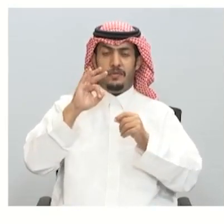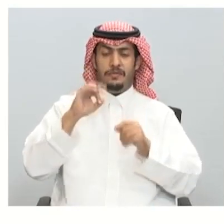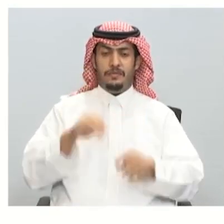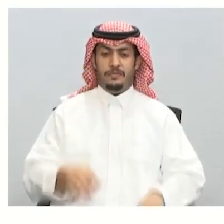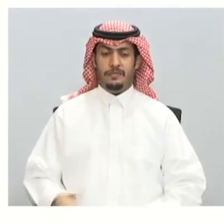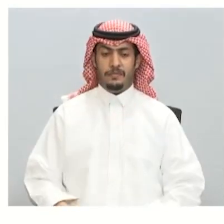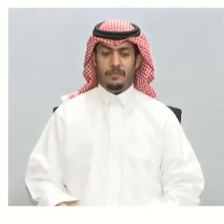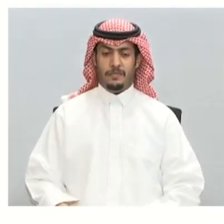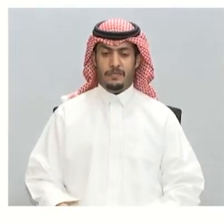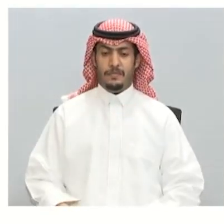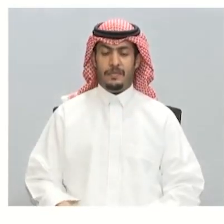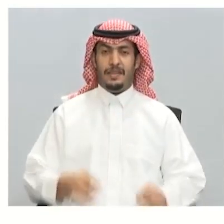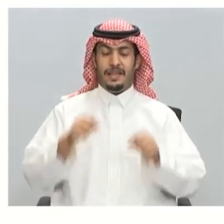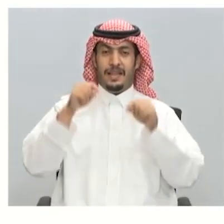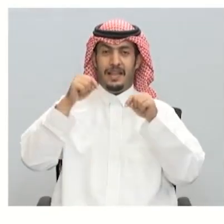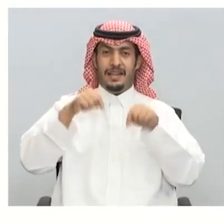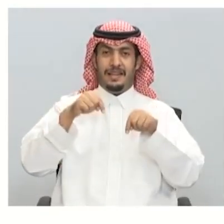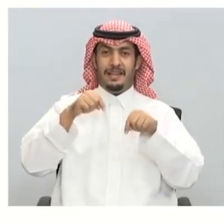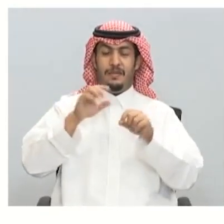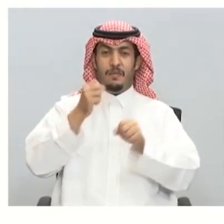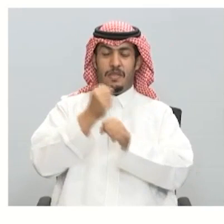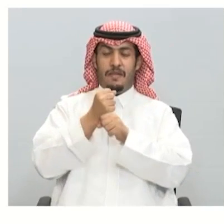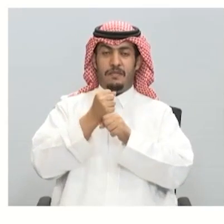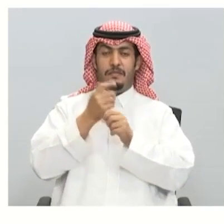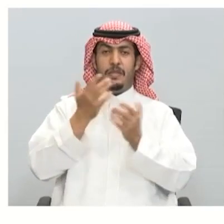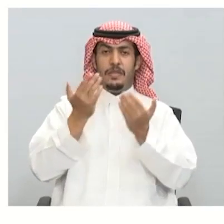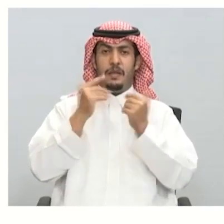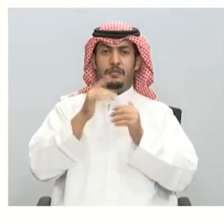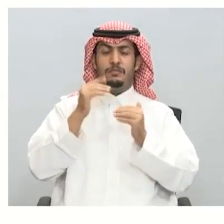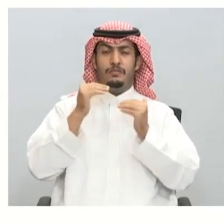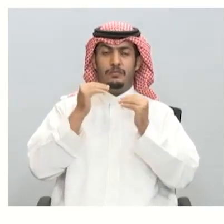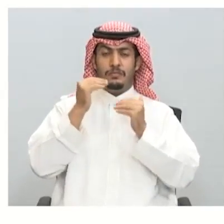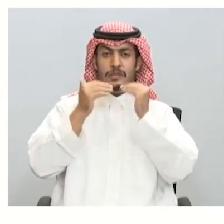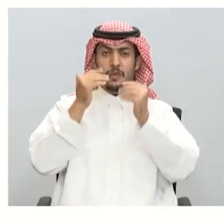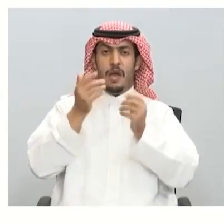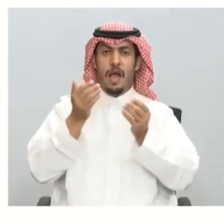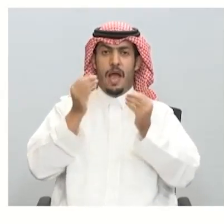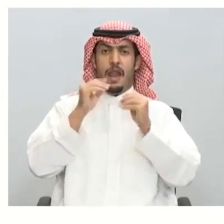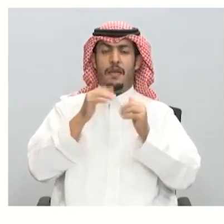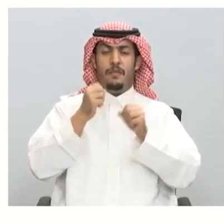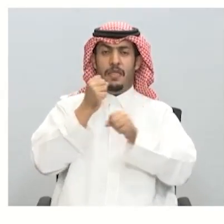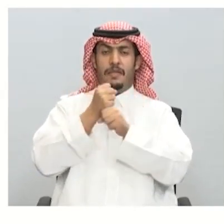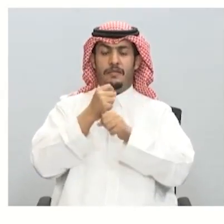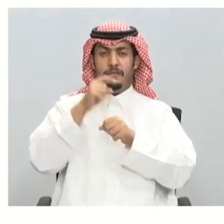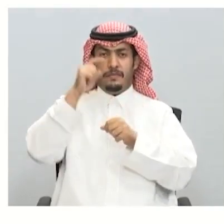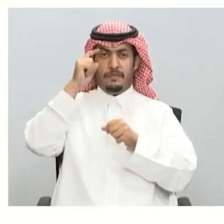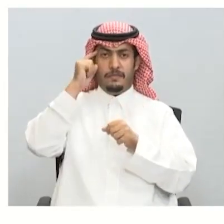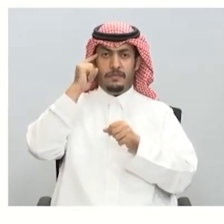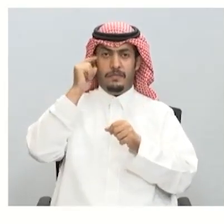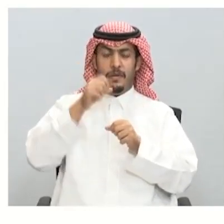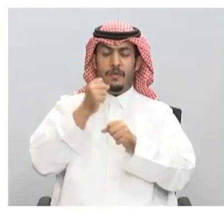لاحظنا ذلك الان قد يكون هنالك وظائف تطلب مستوى عالي جدا من الوظائف ولا تكون